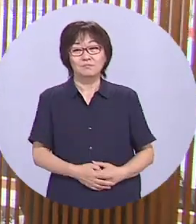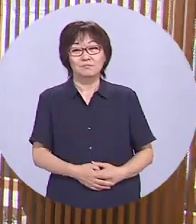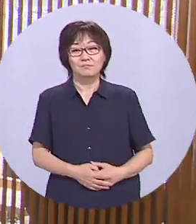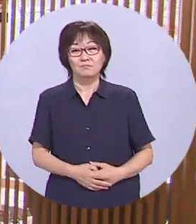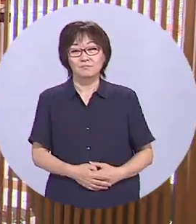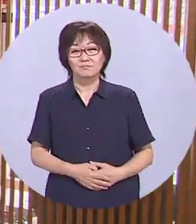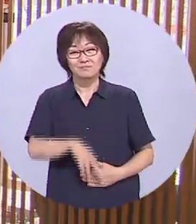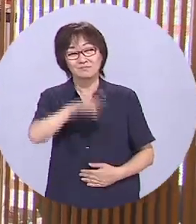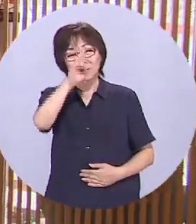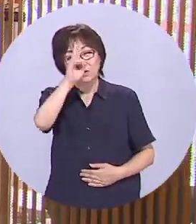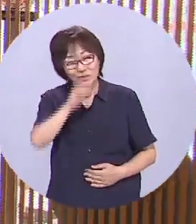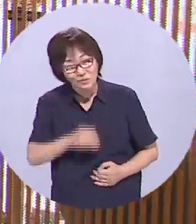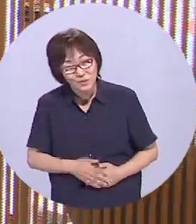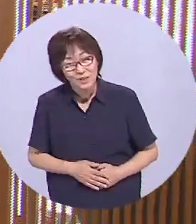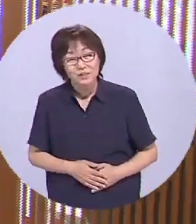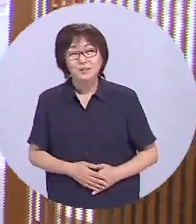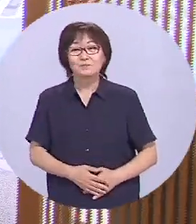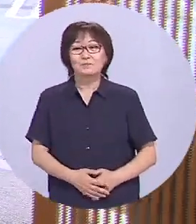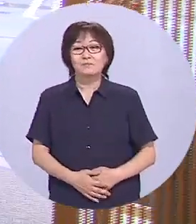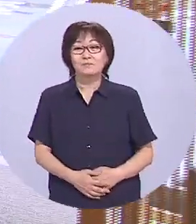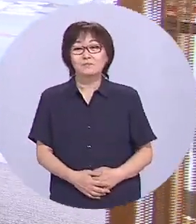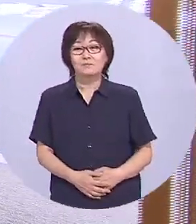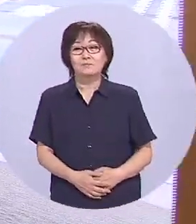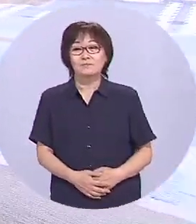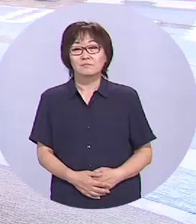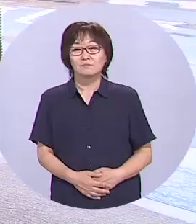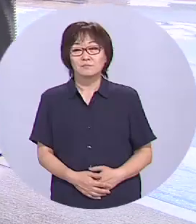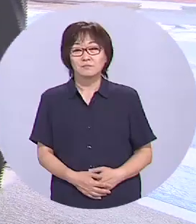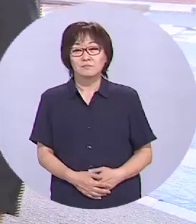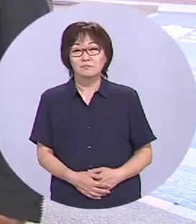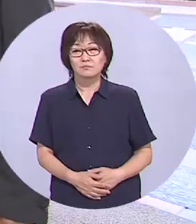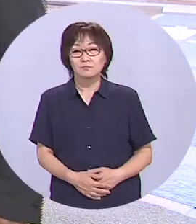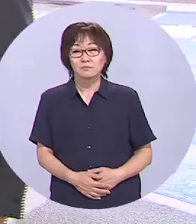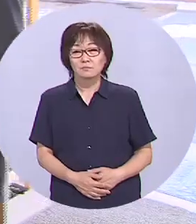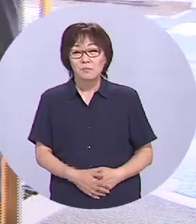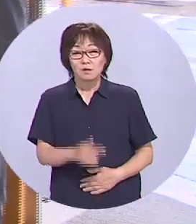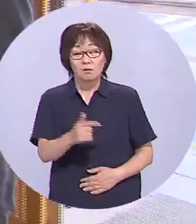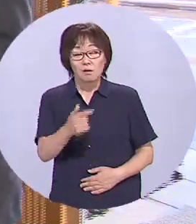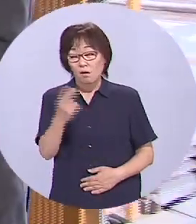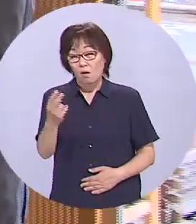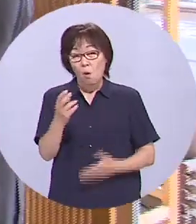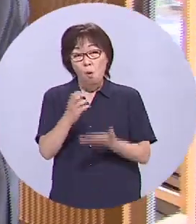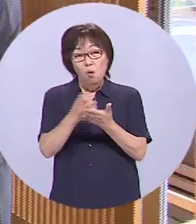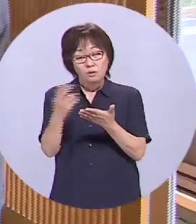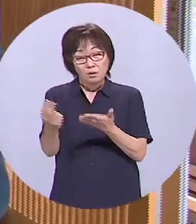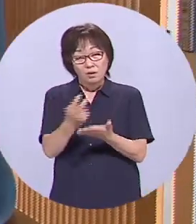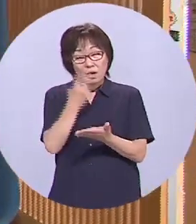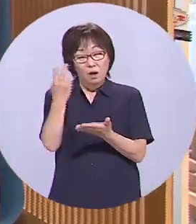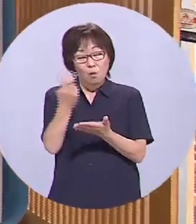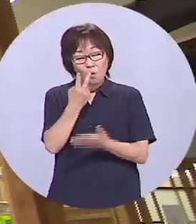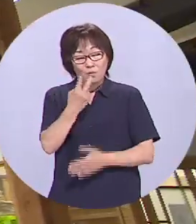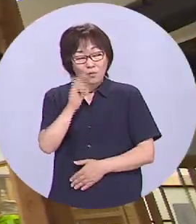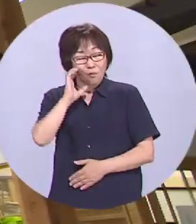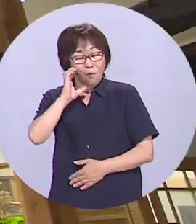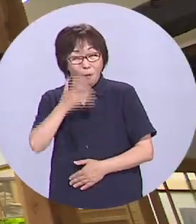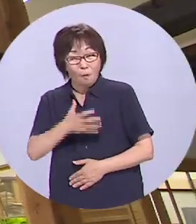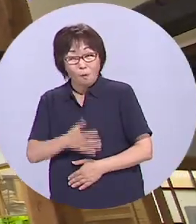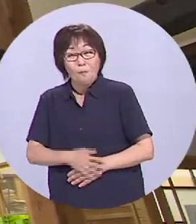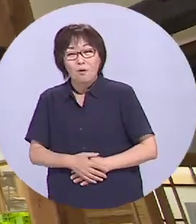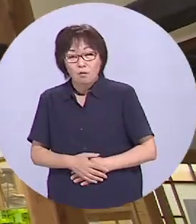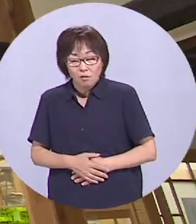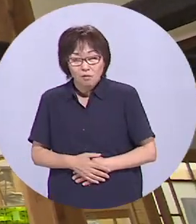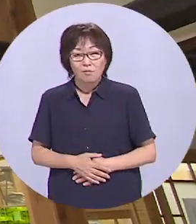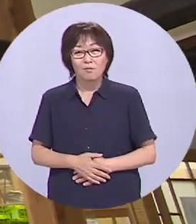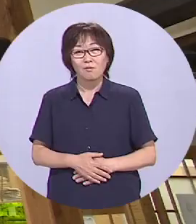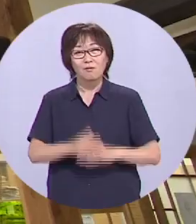こんにちは。 こんにちは。 あ、どうも。すごいお茶の香りが。 いい匂いするね。お 店の作